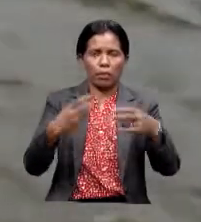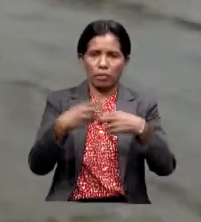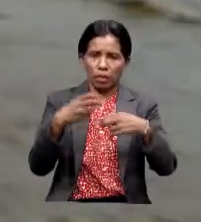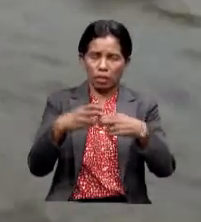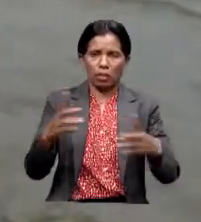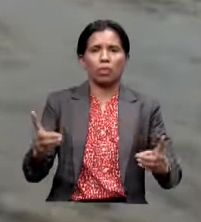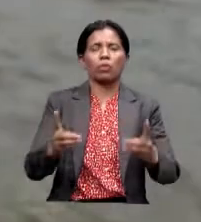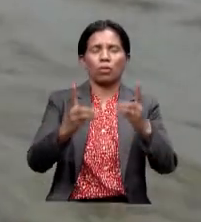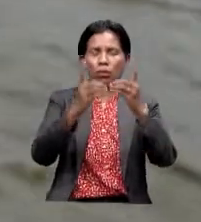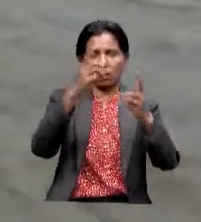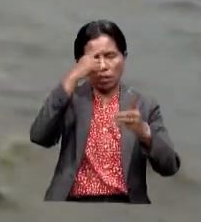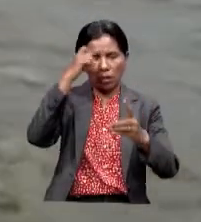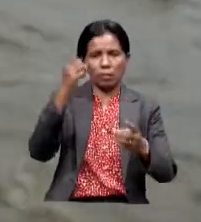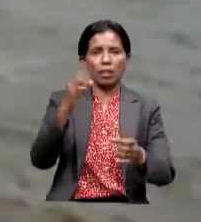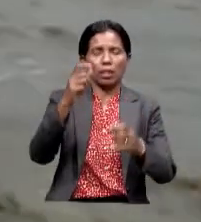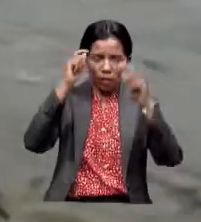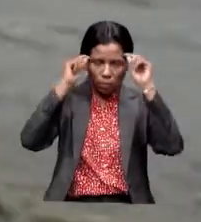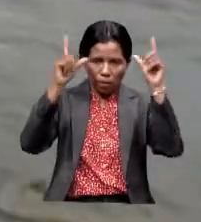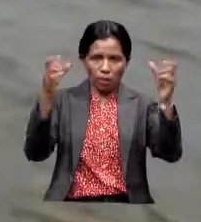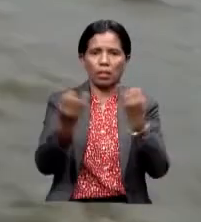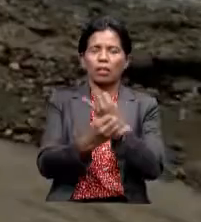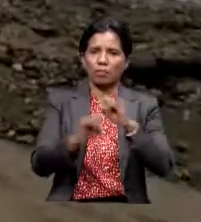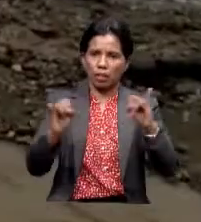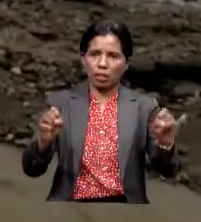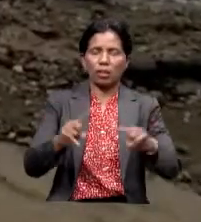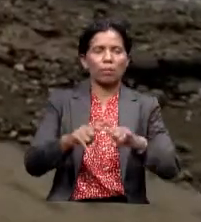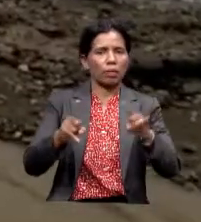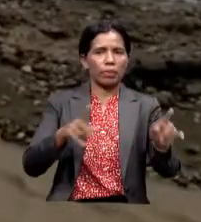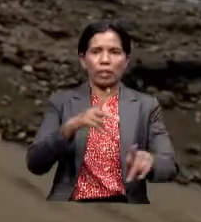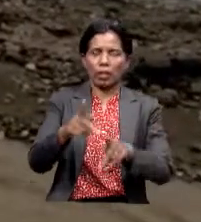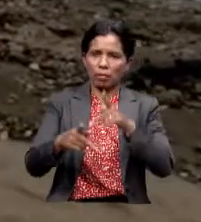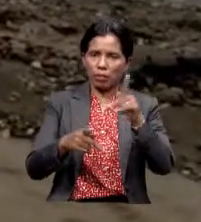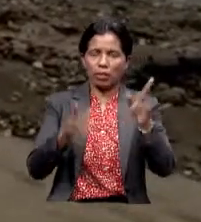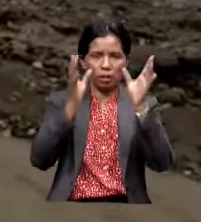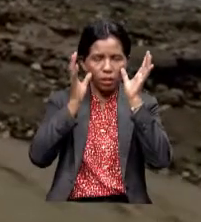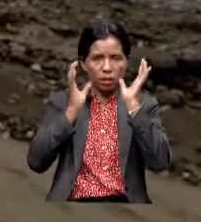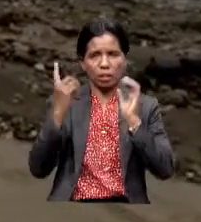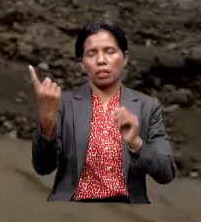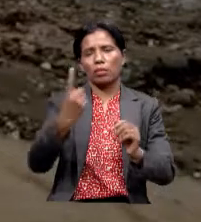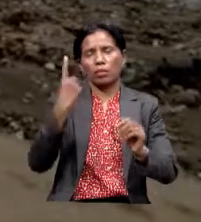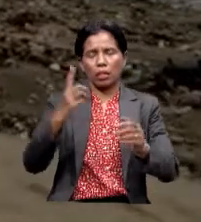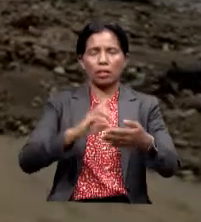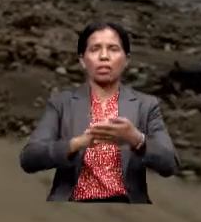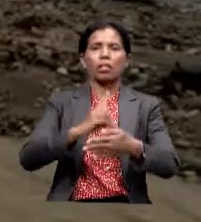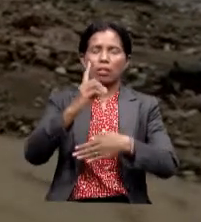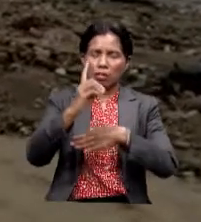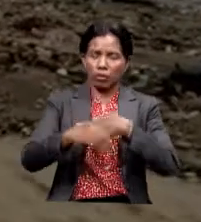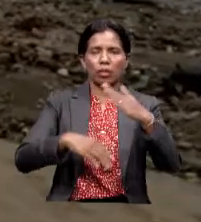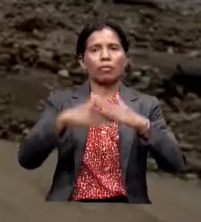Timor Leste ukun anti na rua nulo ona mai be komendari seha lerik na fatim ba desenvolvimento infrastrutura.